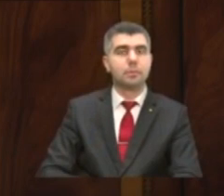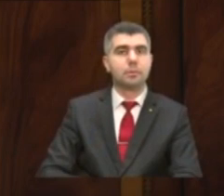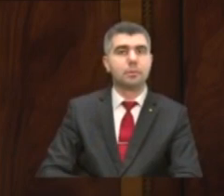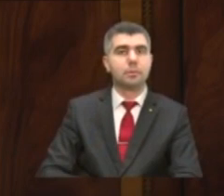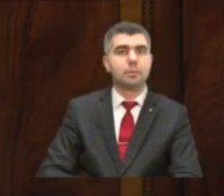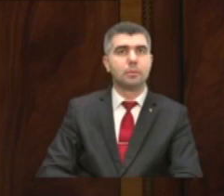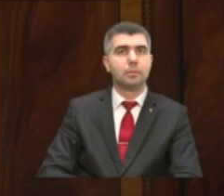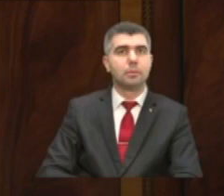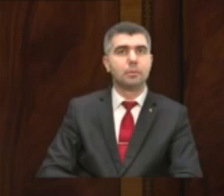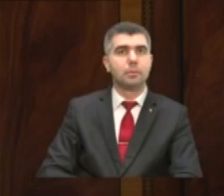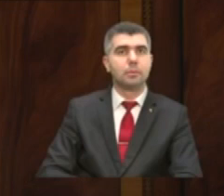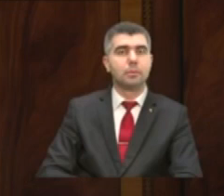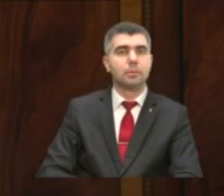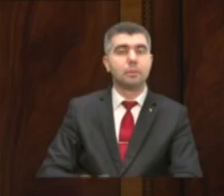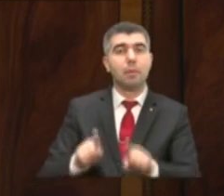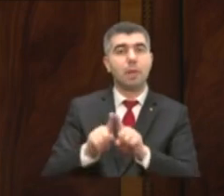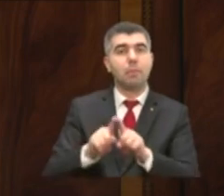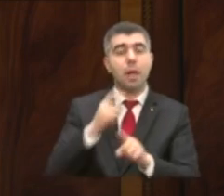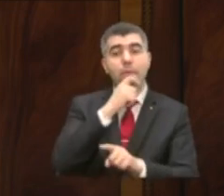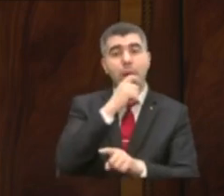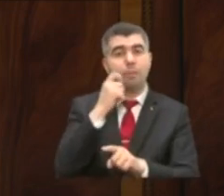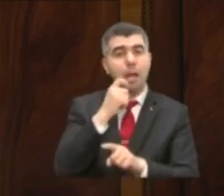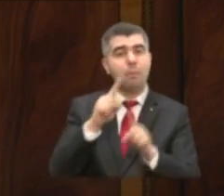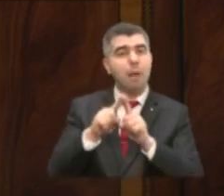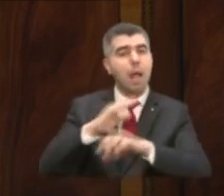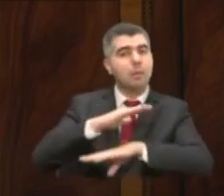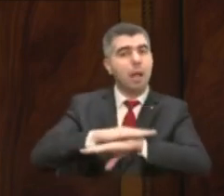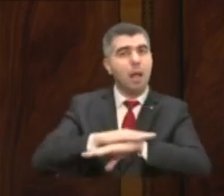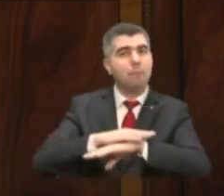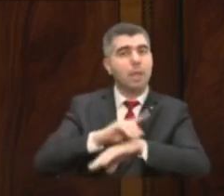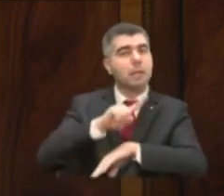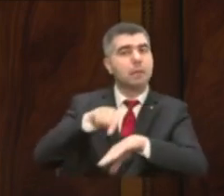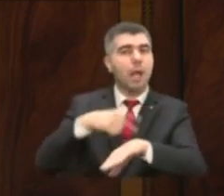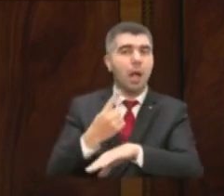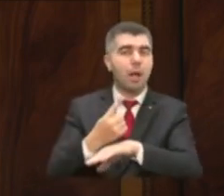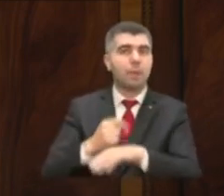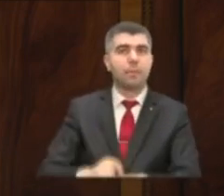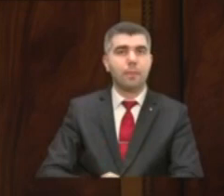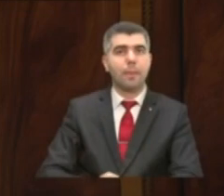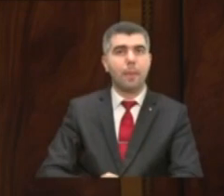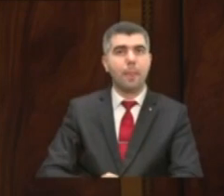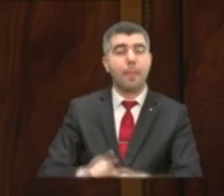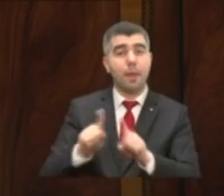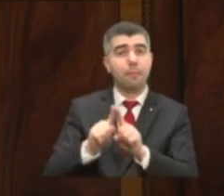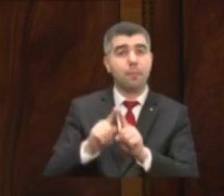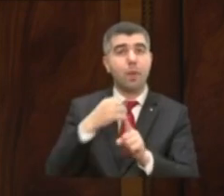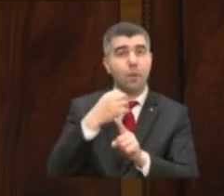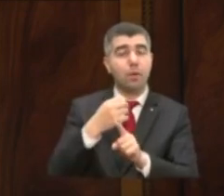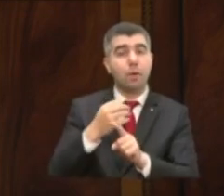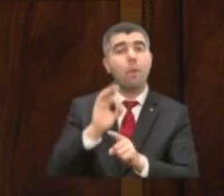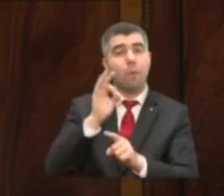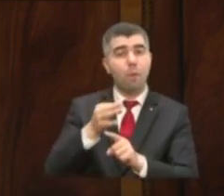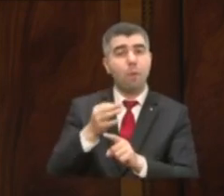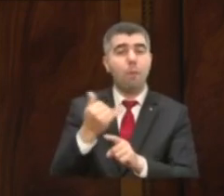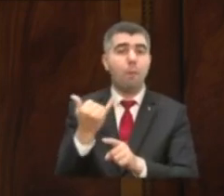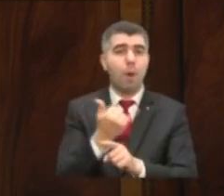السيد رئيس رمضان غادي يبقى محترم كما كان، كما كان بالمناسبة المرسوم فيه بأنه يمكن اتخاذ